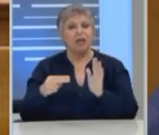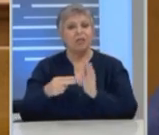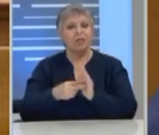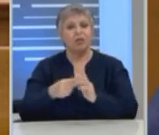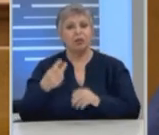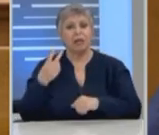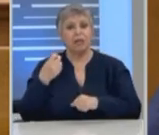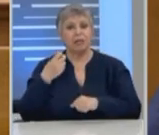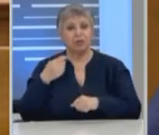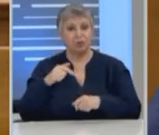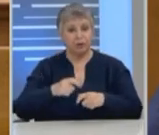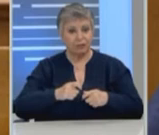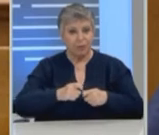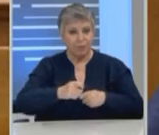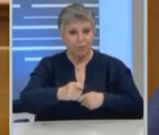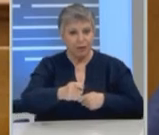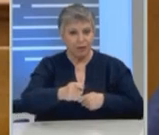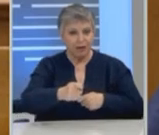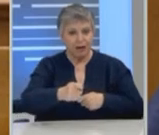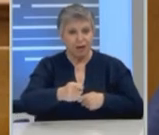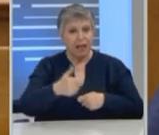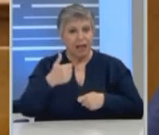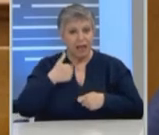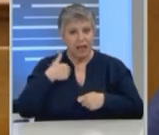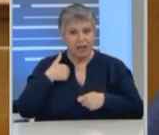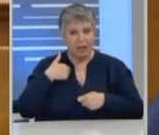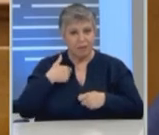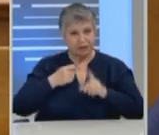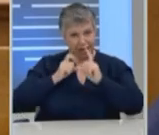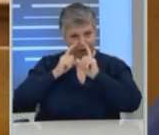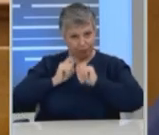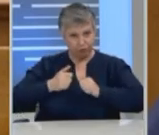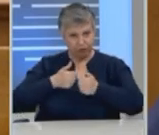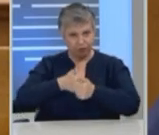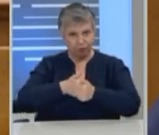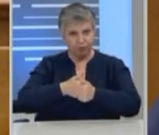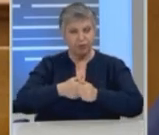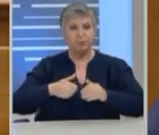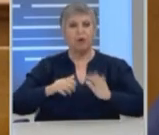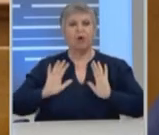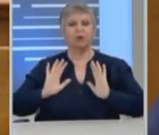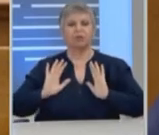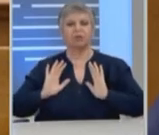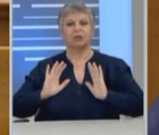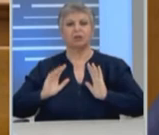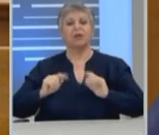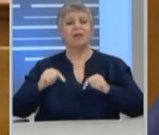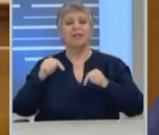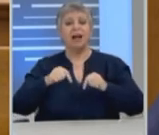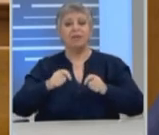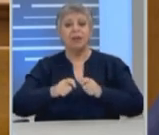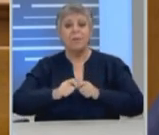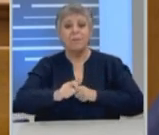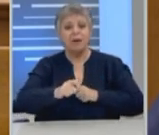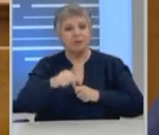αυτά τα μέτρα. Άρα λοιπόν, τα μέτρα αυτά που ψηφίζουμε σήμερα